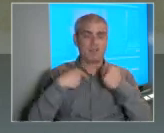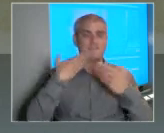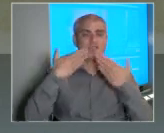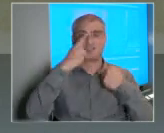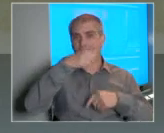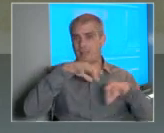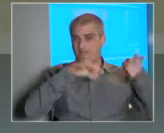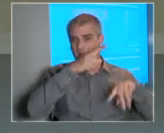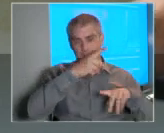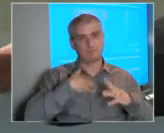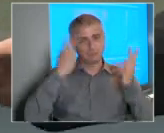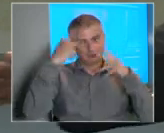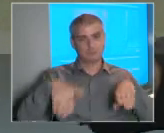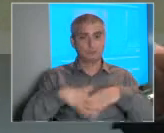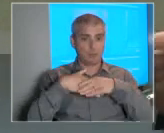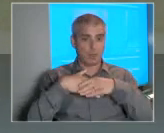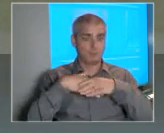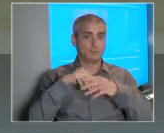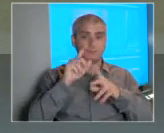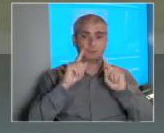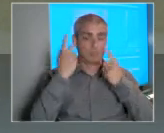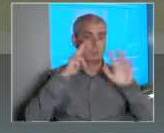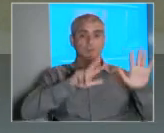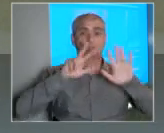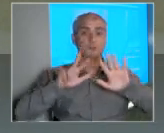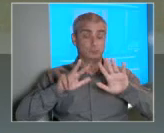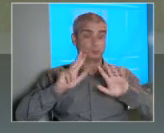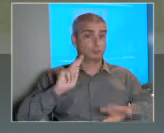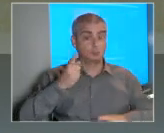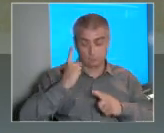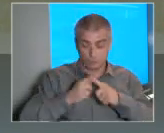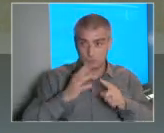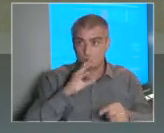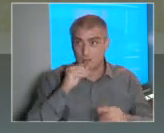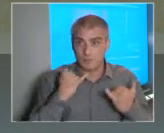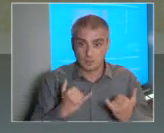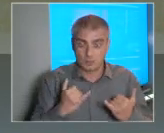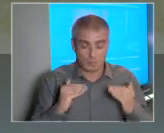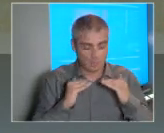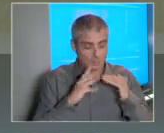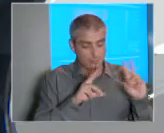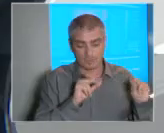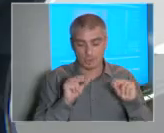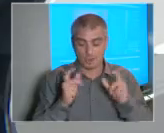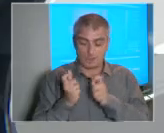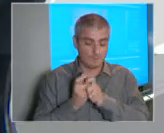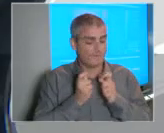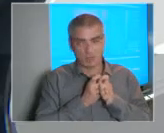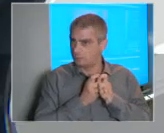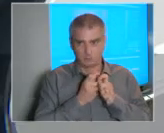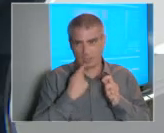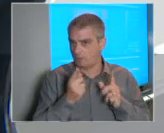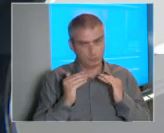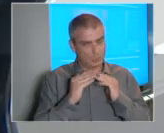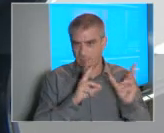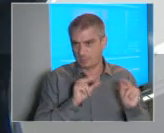מדריד ולכיוון של הסכם שלום. אז זה מה שקרה ב-88, ושוב, זה בדיוק מה שדיברנו עליו. טקו בין המפלגות לא אומר שזה